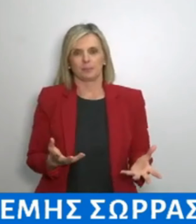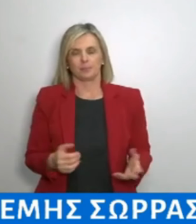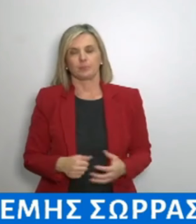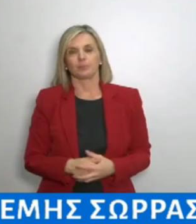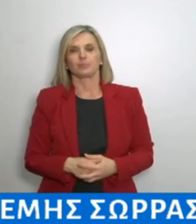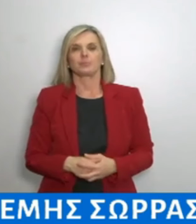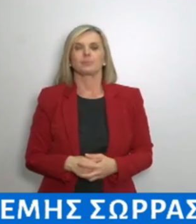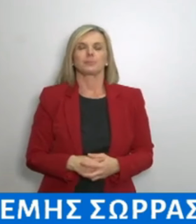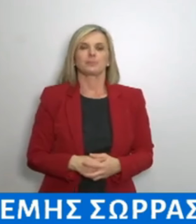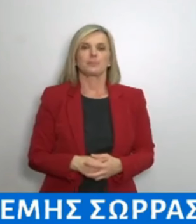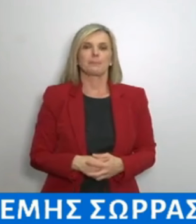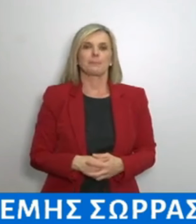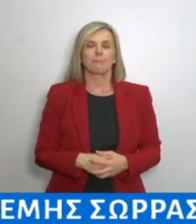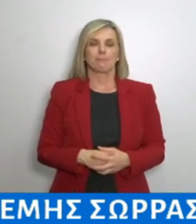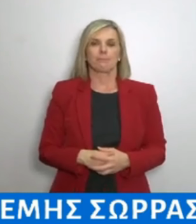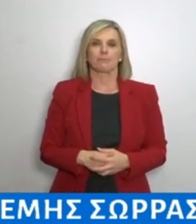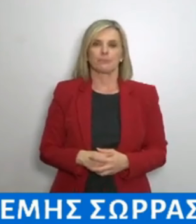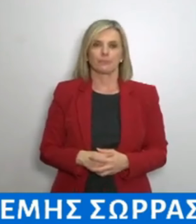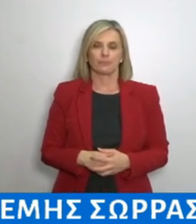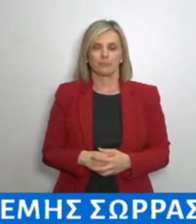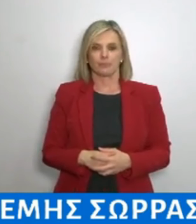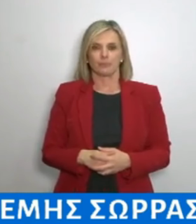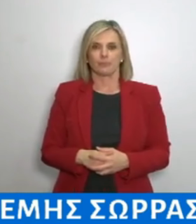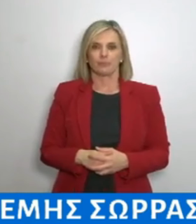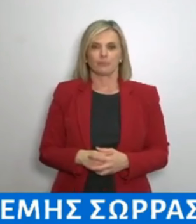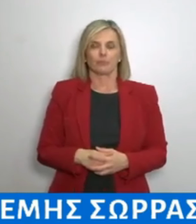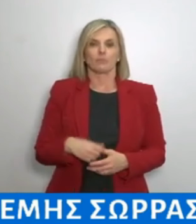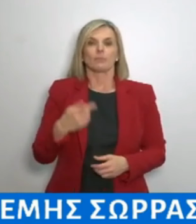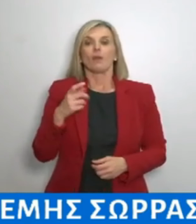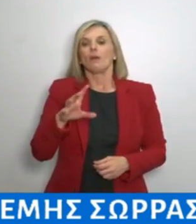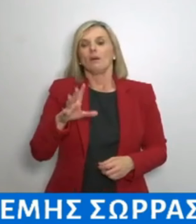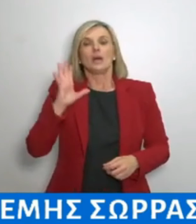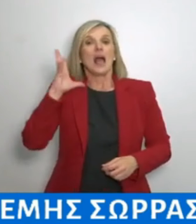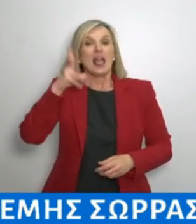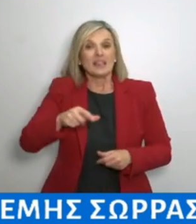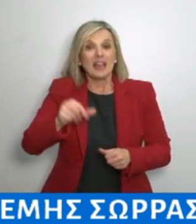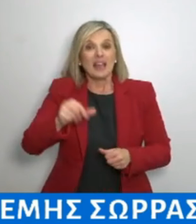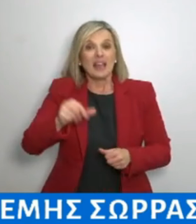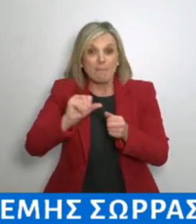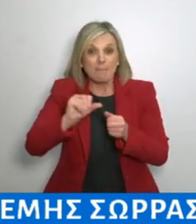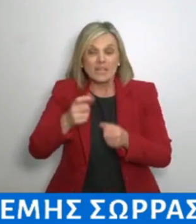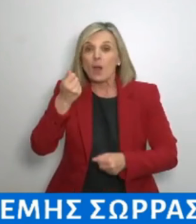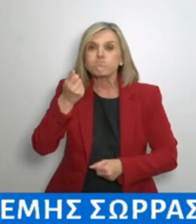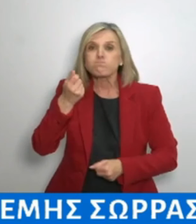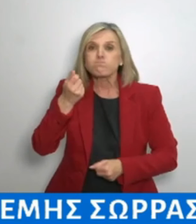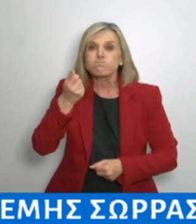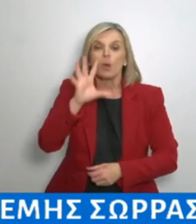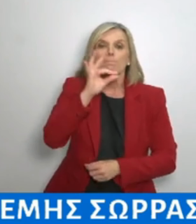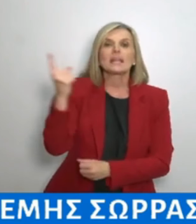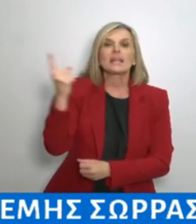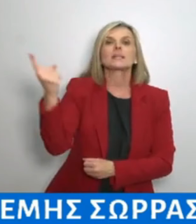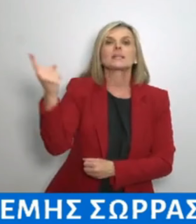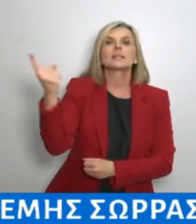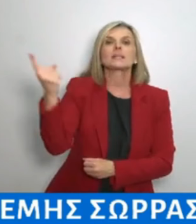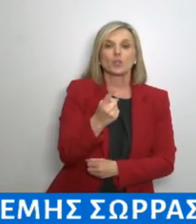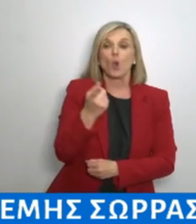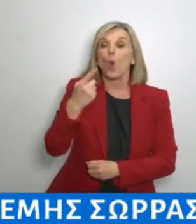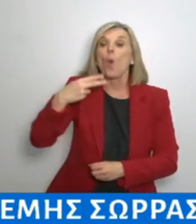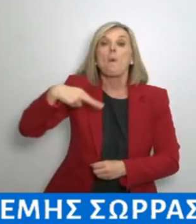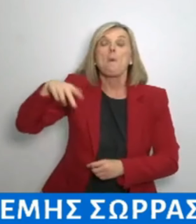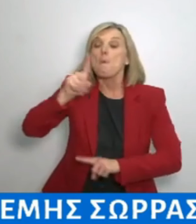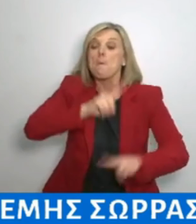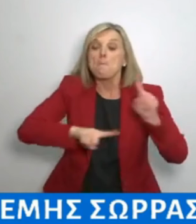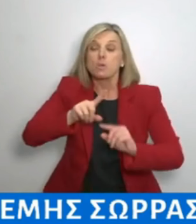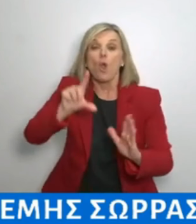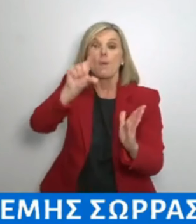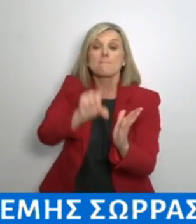λοιπόν μπαίνουμε, και αυτό τα λέει όλα, ότι το κόστος διαβίωσης θα είναι το 50% από το μικρότερο μισθό